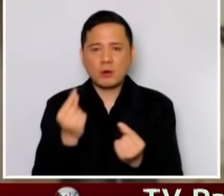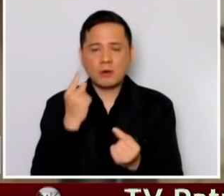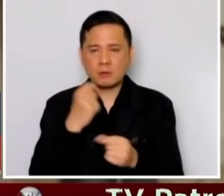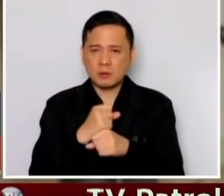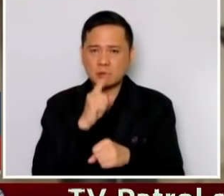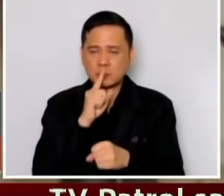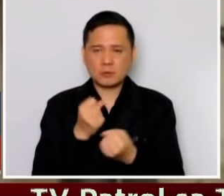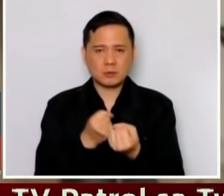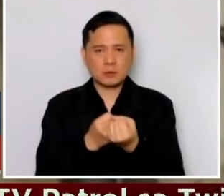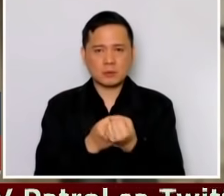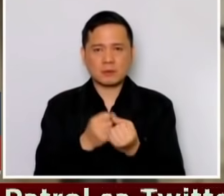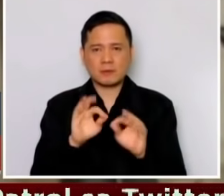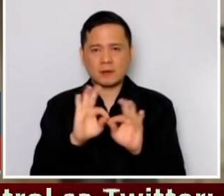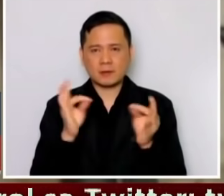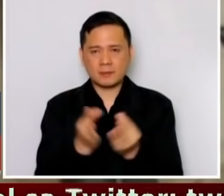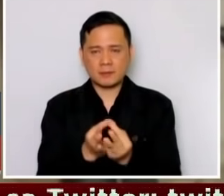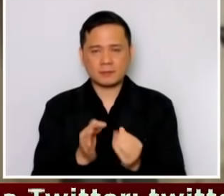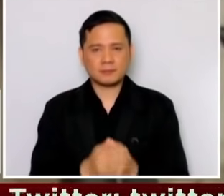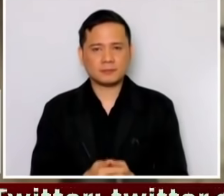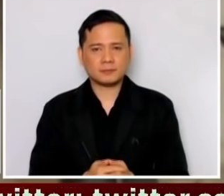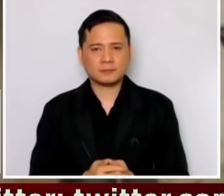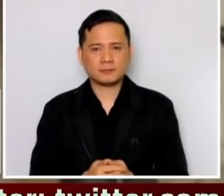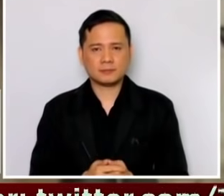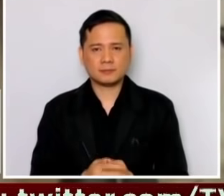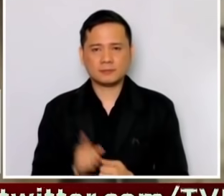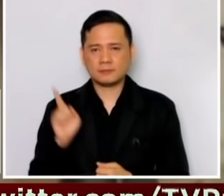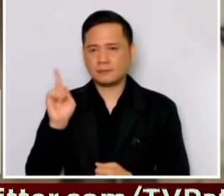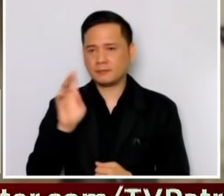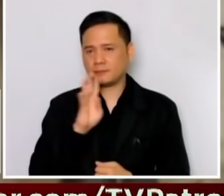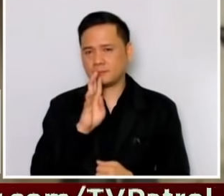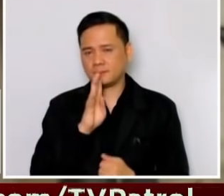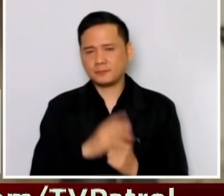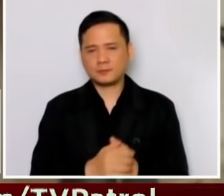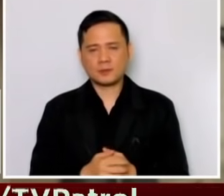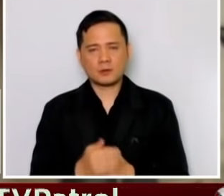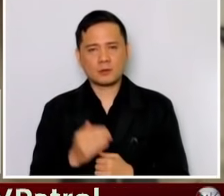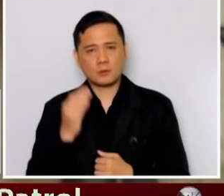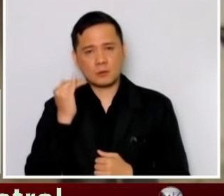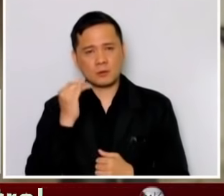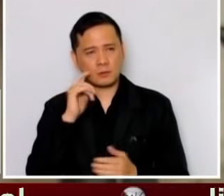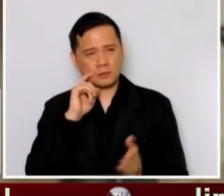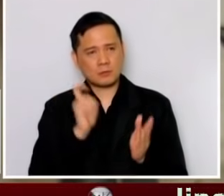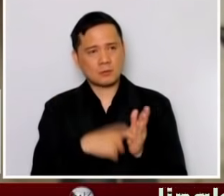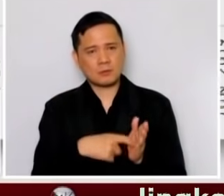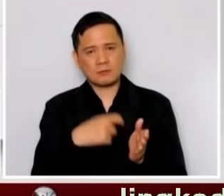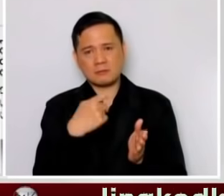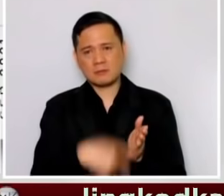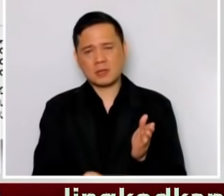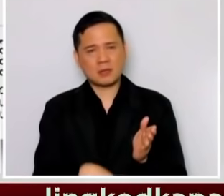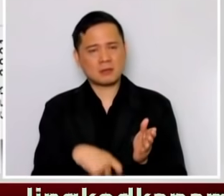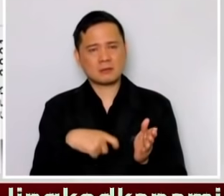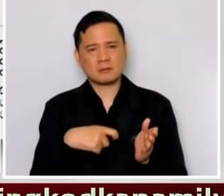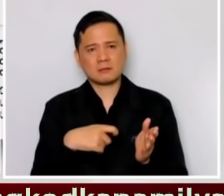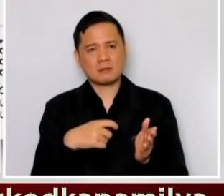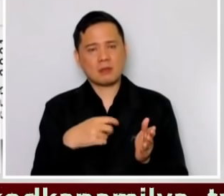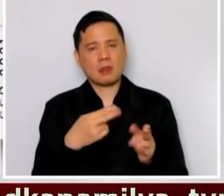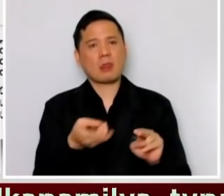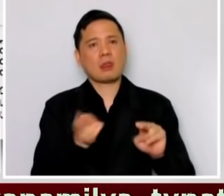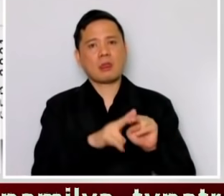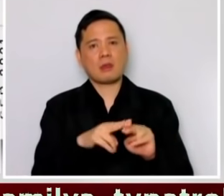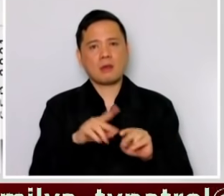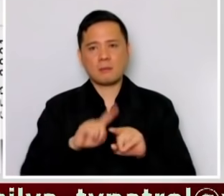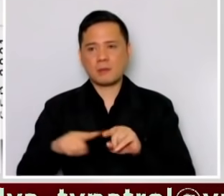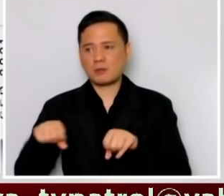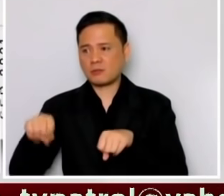puro taxi na lang sa kadya pang binibigyan ng panahon ng pagpataas ng bayad? Eh ba't yung mga tricycle driver hindi? Base sa datos ng